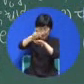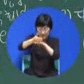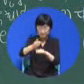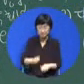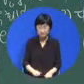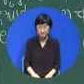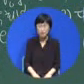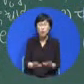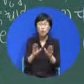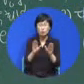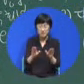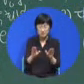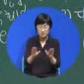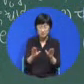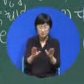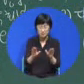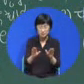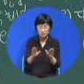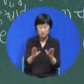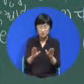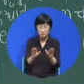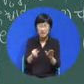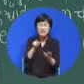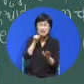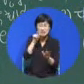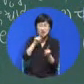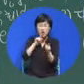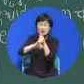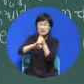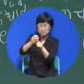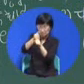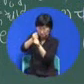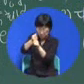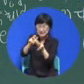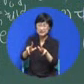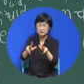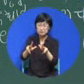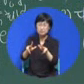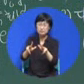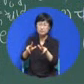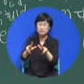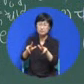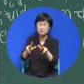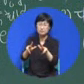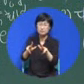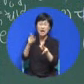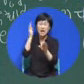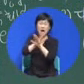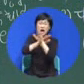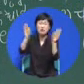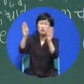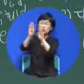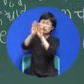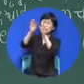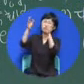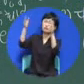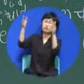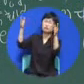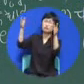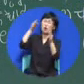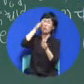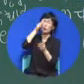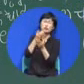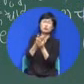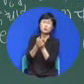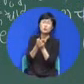감사드립니다. God, we thank you. 그 시간이 되게 해 주옵소서. May this be that time. 하늘 문이 열리는 시간 되게 해 주옵소서.